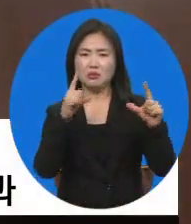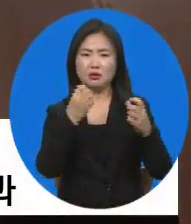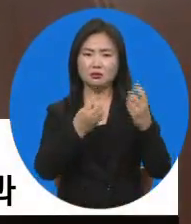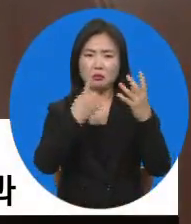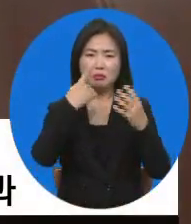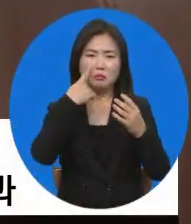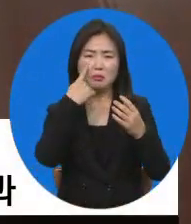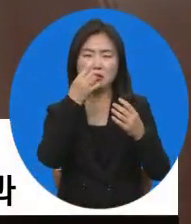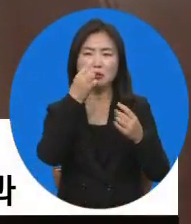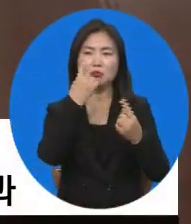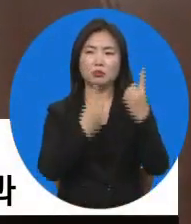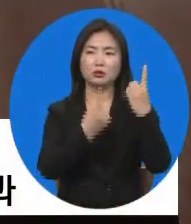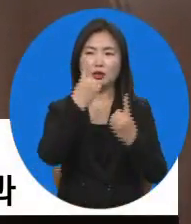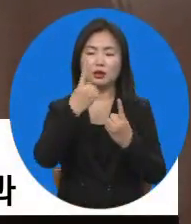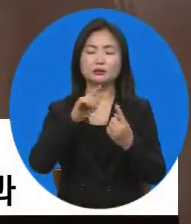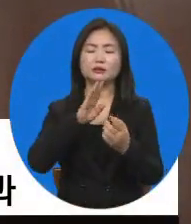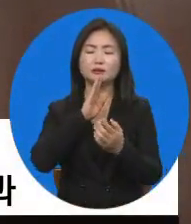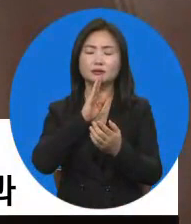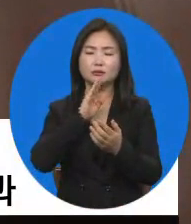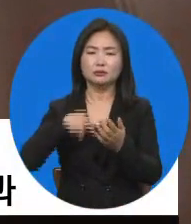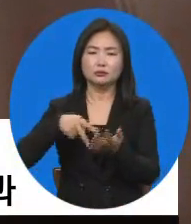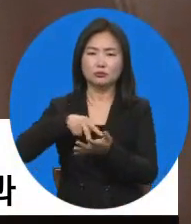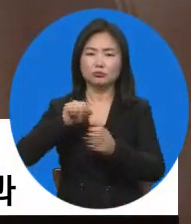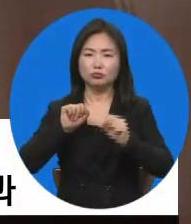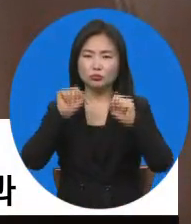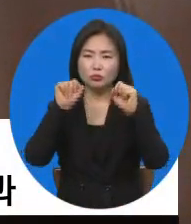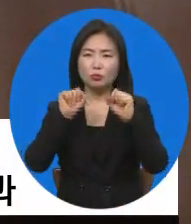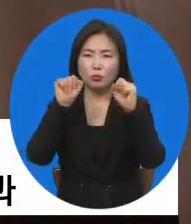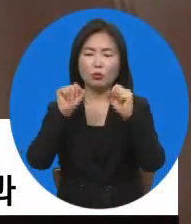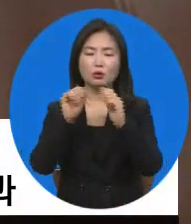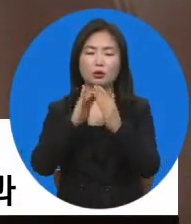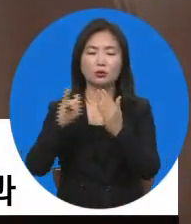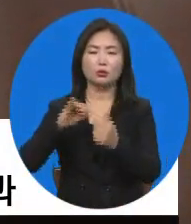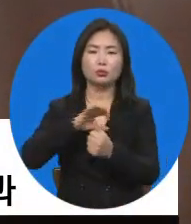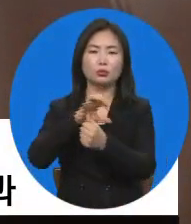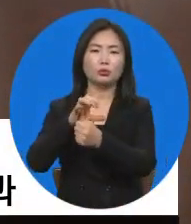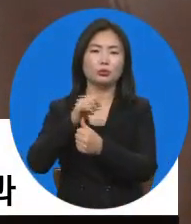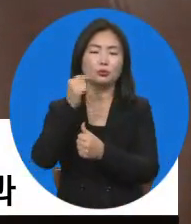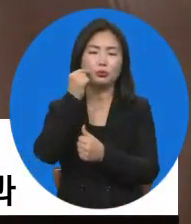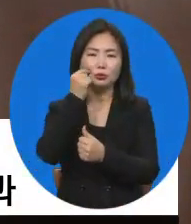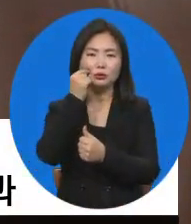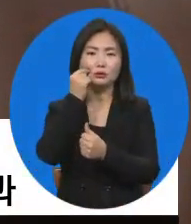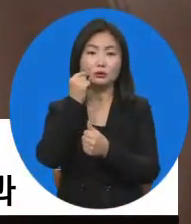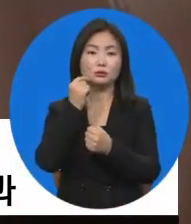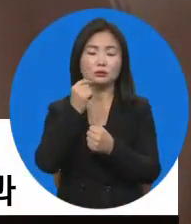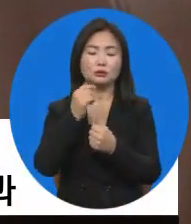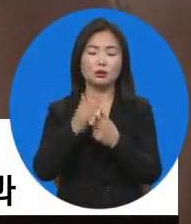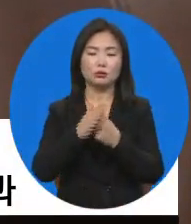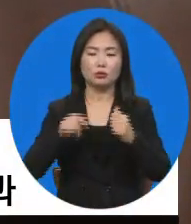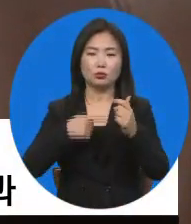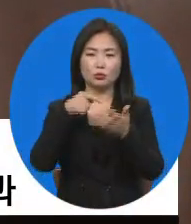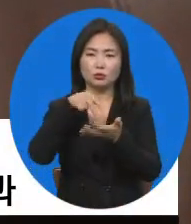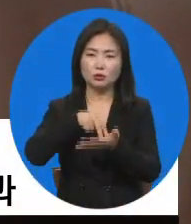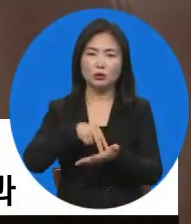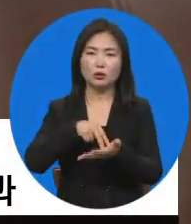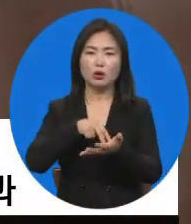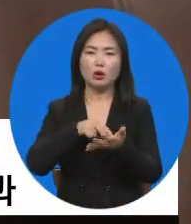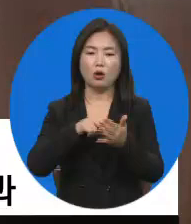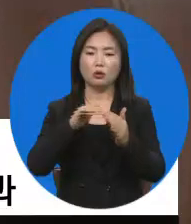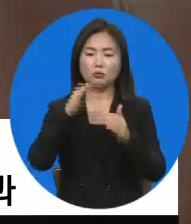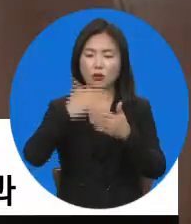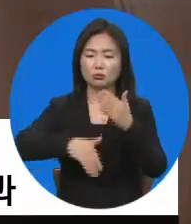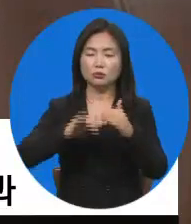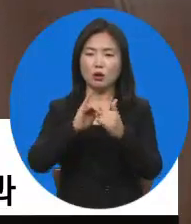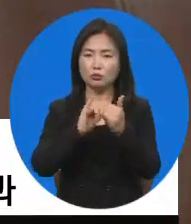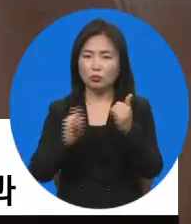실질적으로 독립운동을 하면서 우리의 가족을 돌보지 못했던 독립운동가 유저 유족